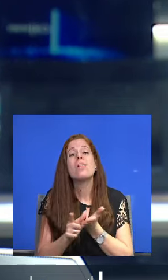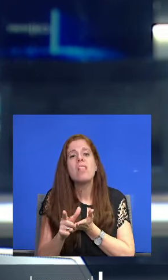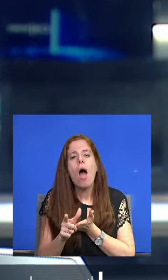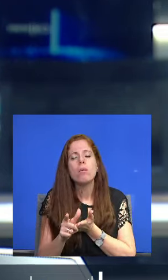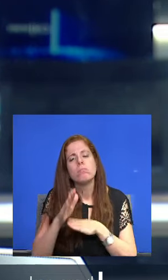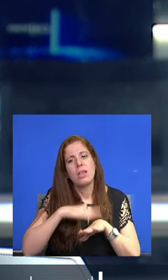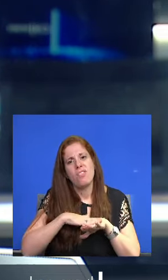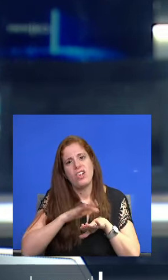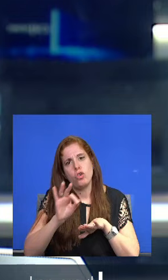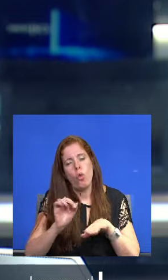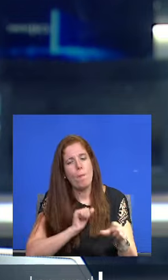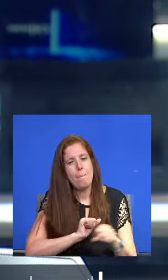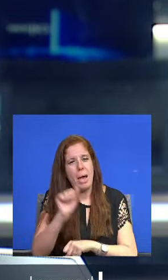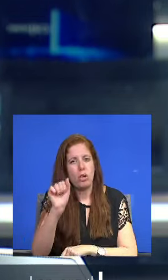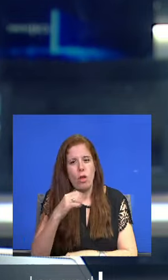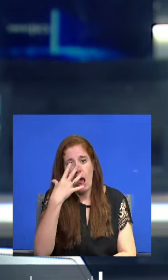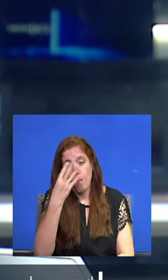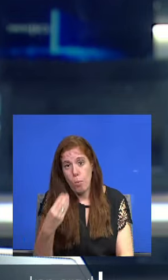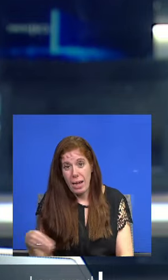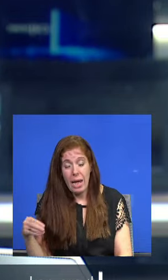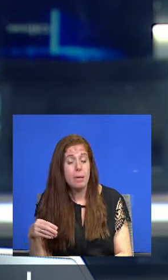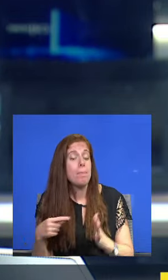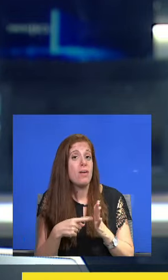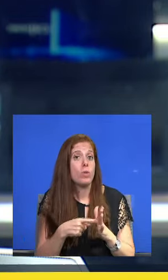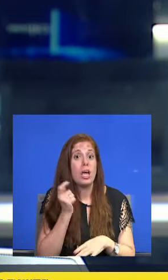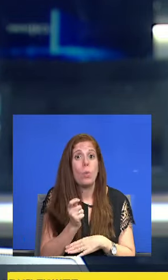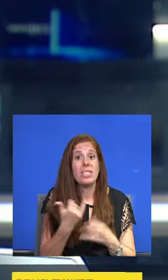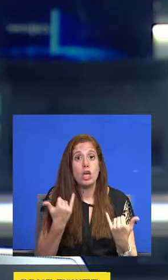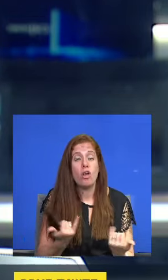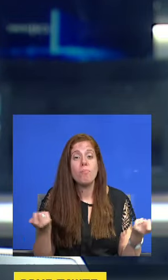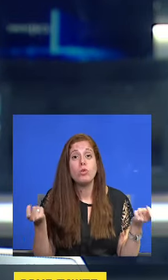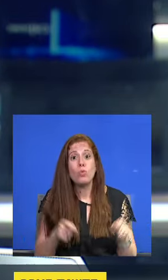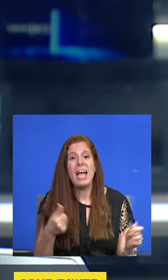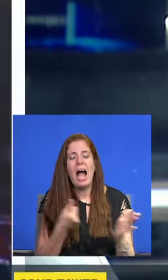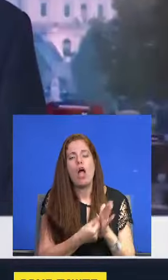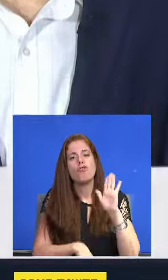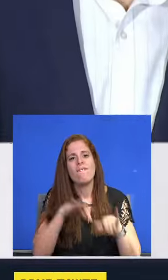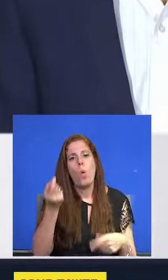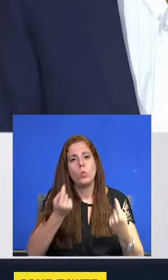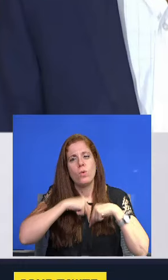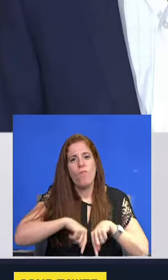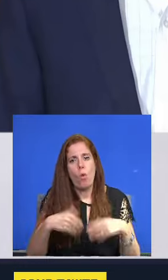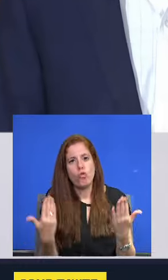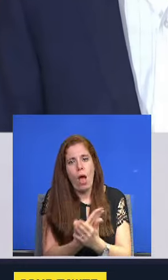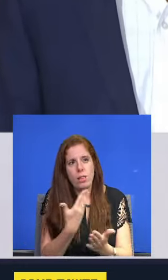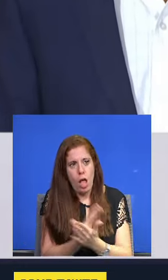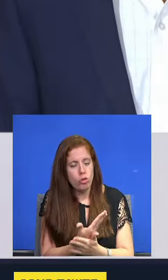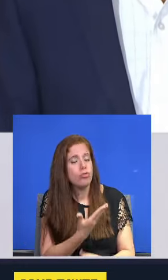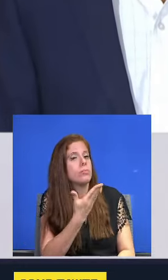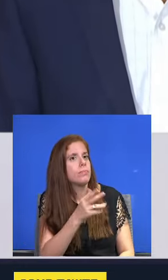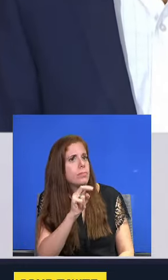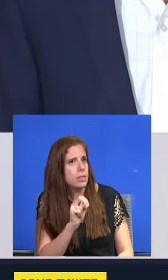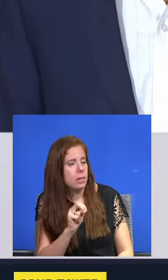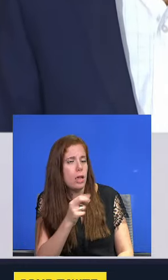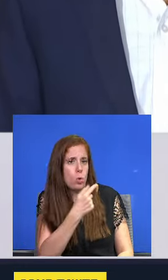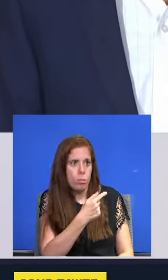של הרפובליקנים. בעקבות זאת הקונגרס משותק עכשיו עד לבחירת יושב ראש חדש. נתן גוטמן בוושינגטון ומועבר די ראש תחום